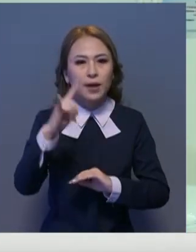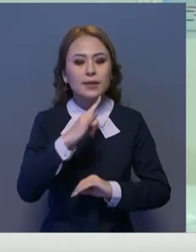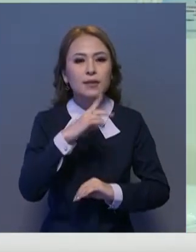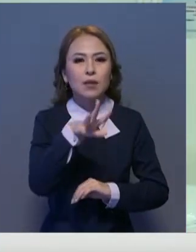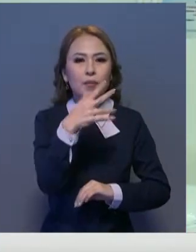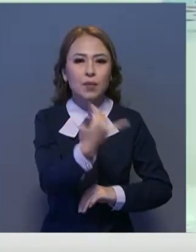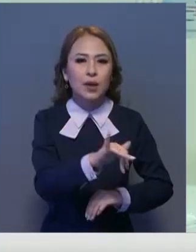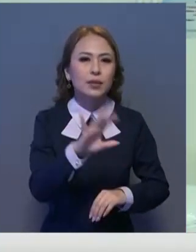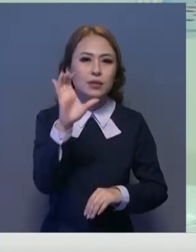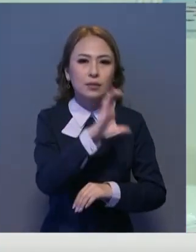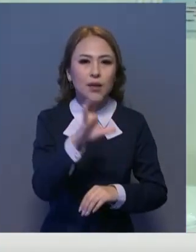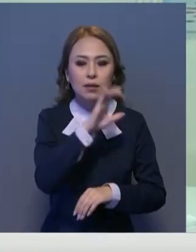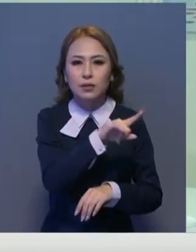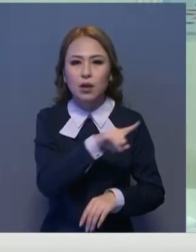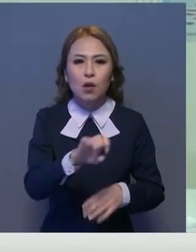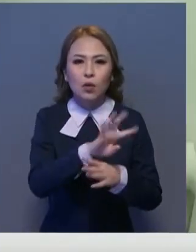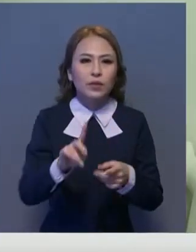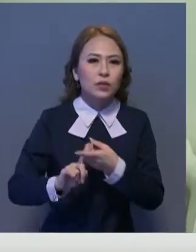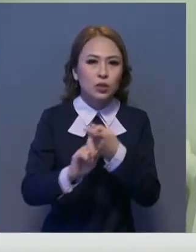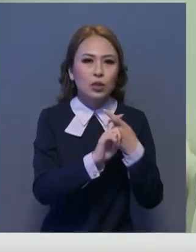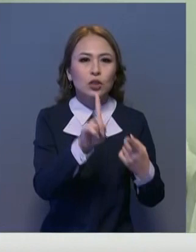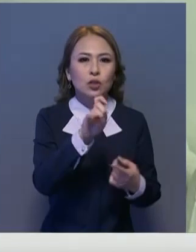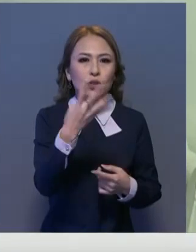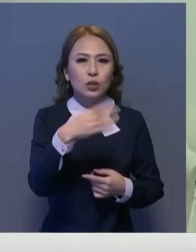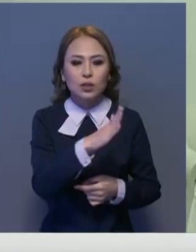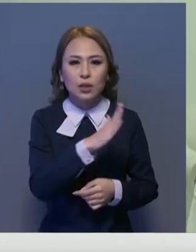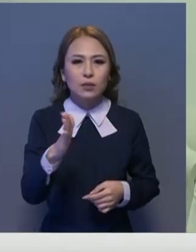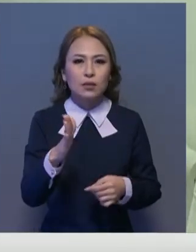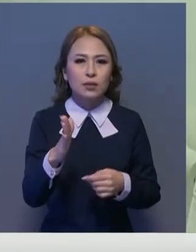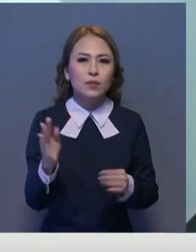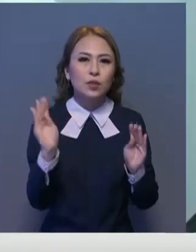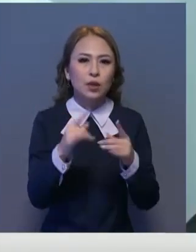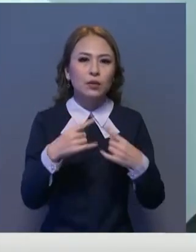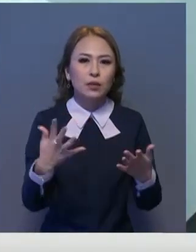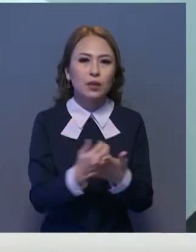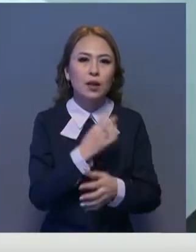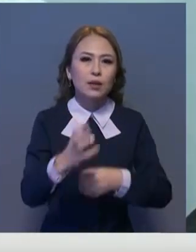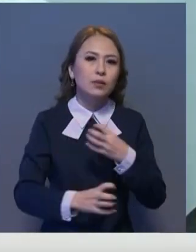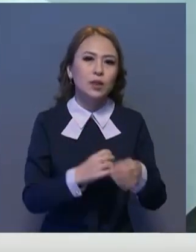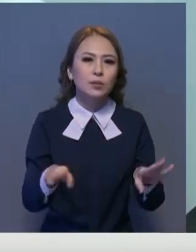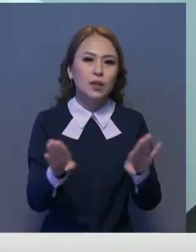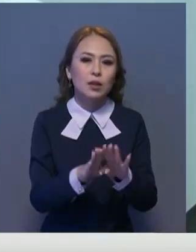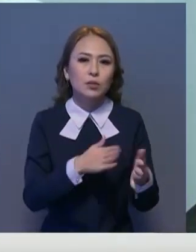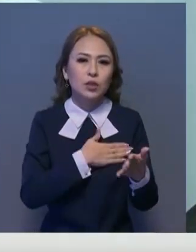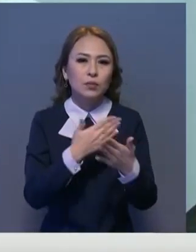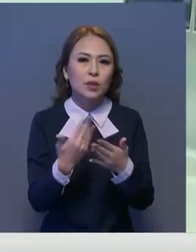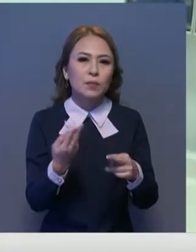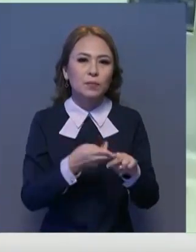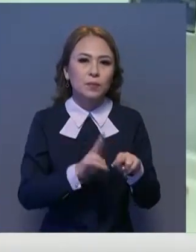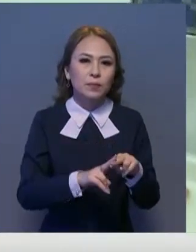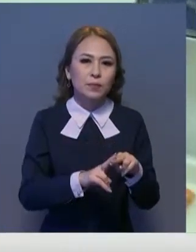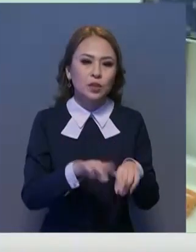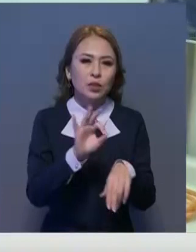Жалпы Қазақстанда мамыр-қыркүйек аралығында коронавирустың 140-тан астам түрі анықталған. Ал әлемде белең алып жатқан